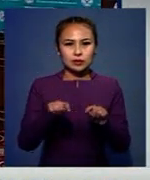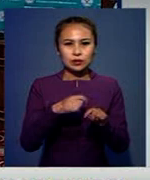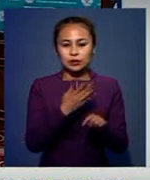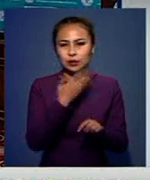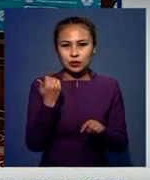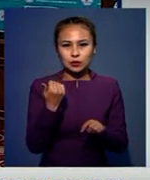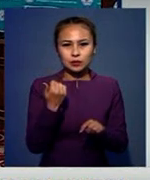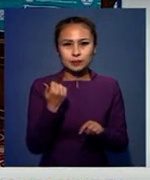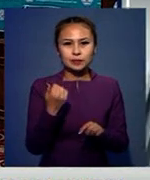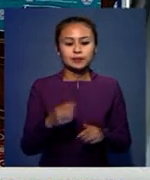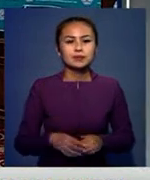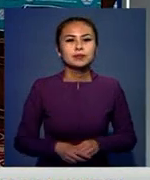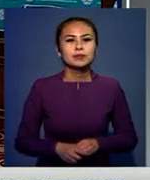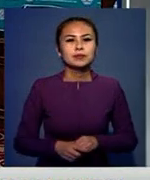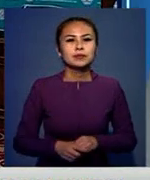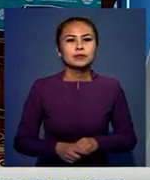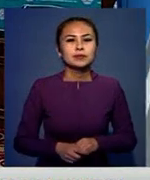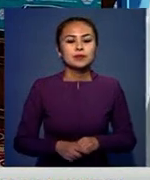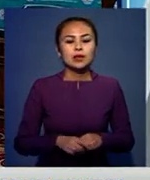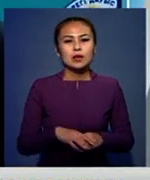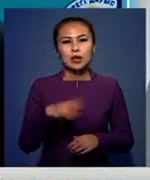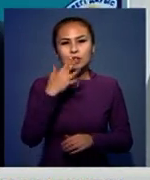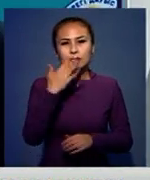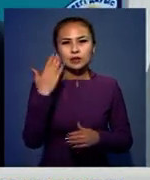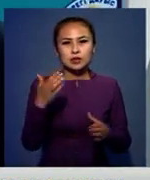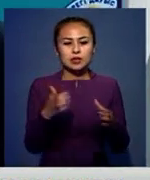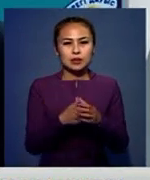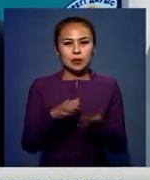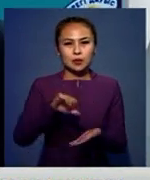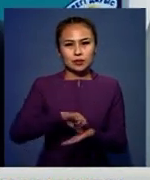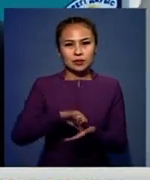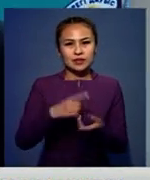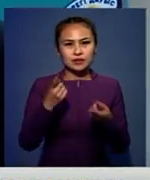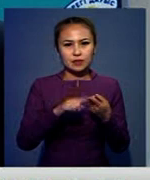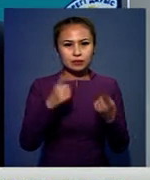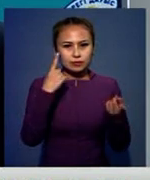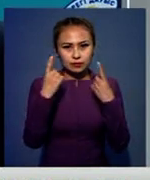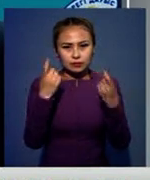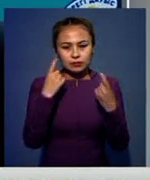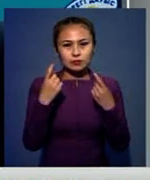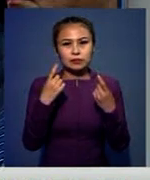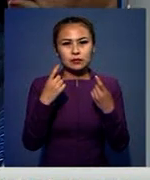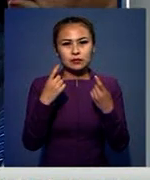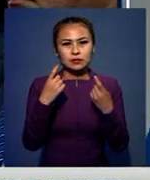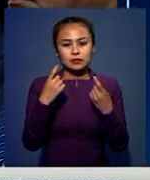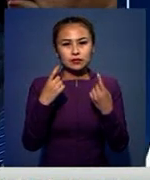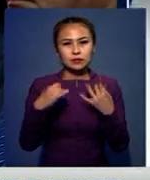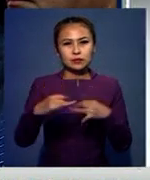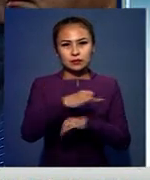деп бағалап жатыр. Жалпы шетелдік өкілдер сайлау жұмысына қатысты бұқаралық ақпарат құралдарына өздерінің